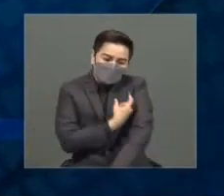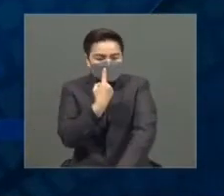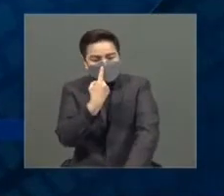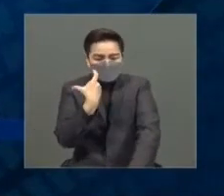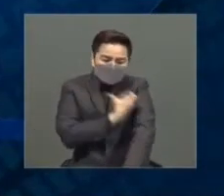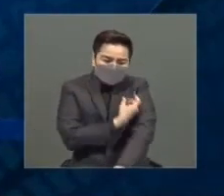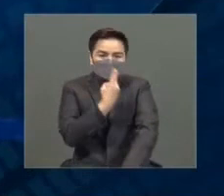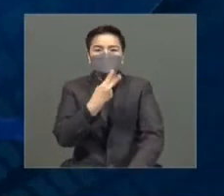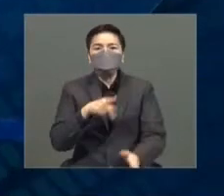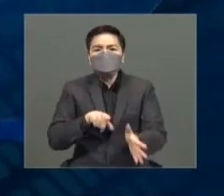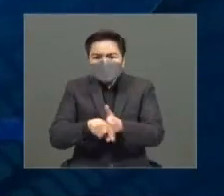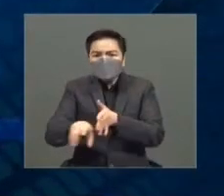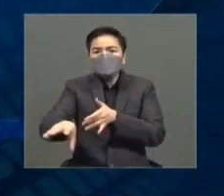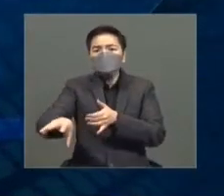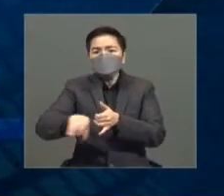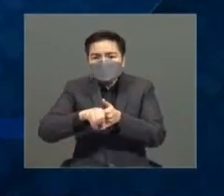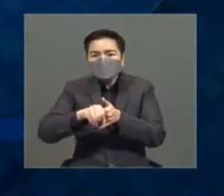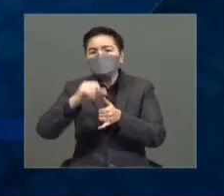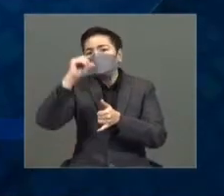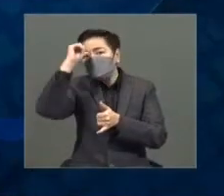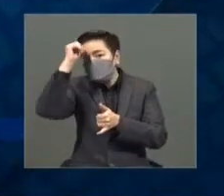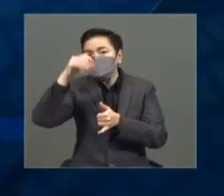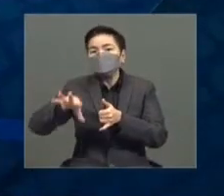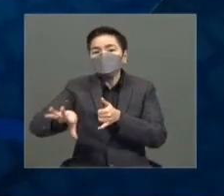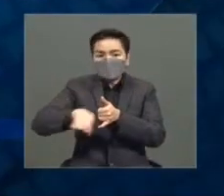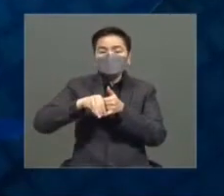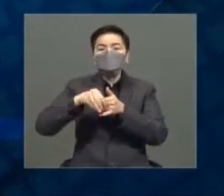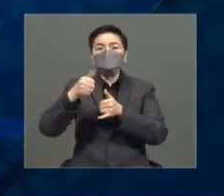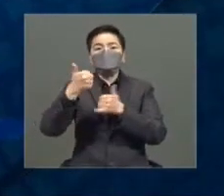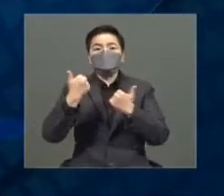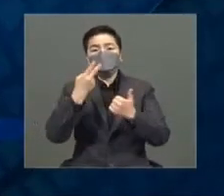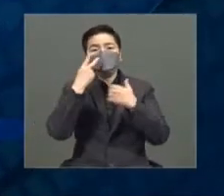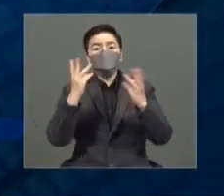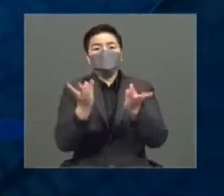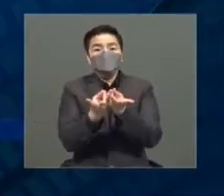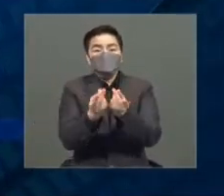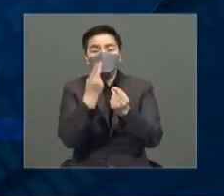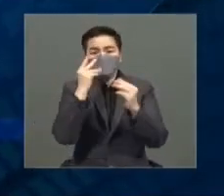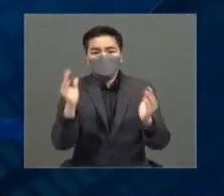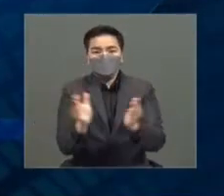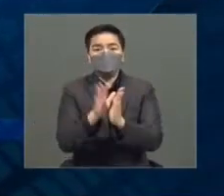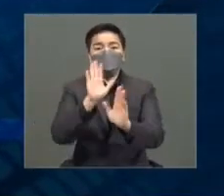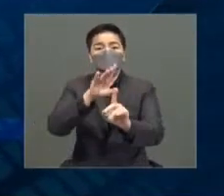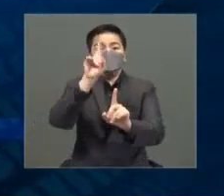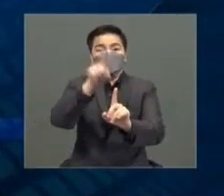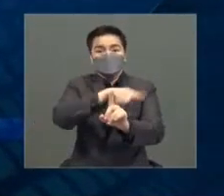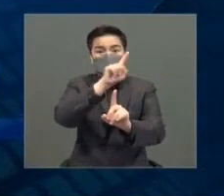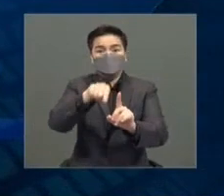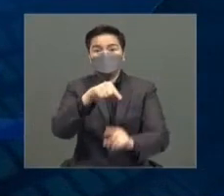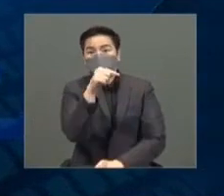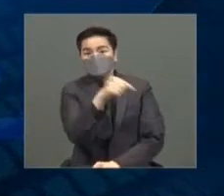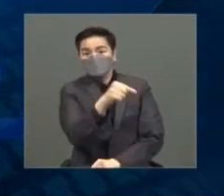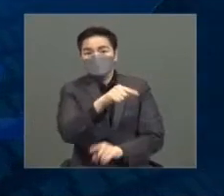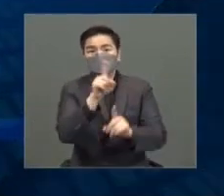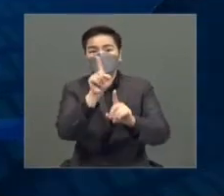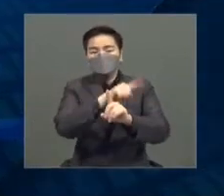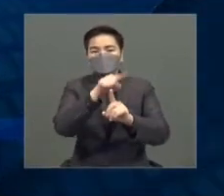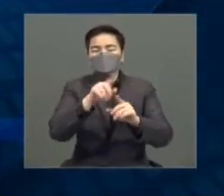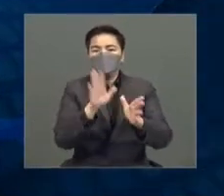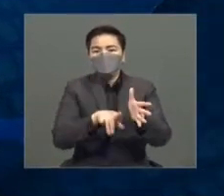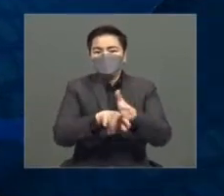2เนี่ยยังมีโอกาสติดเชื้อสายพันธุ์เดลต้าได้ตัวเลขคร่าวๆนิดนึงนะคะของอังกฤษเนี่ยมีรายงานผู้ติดเ